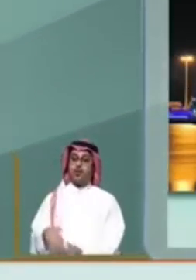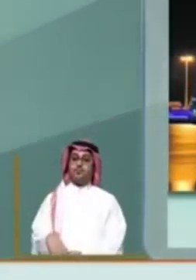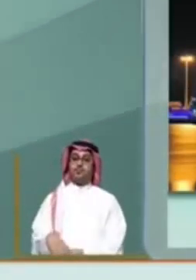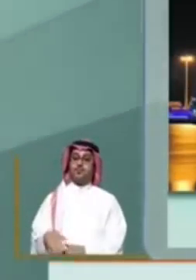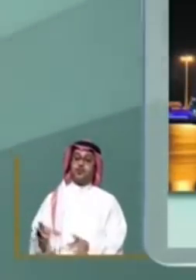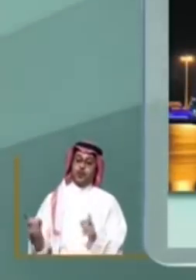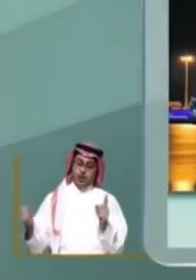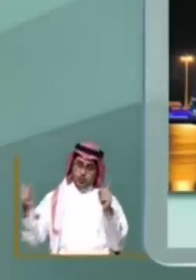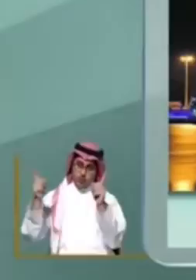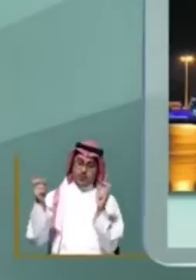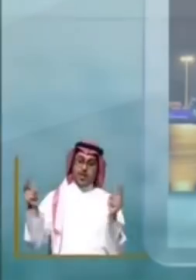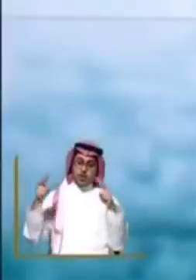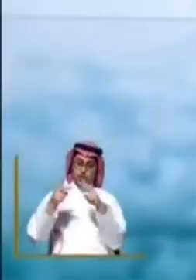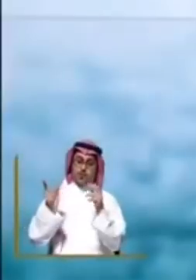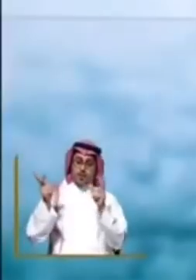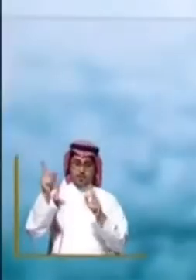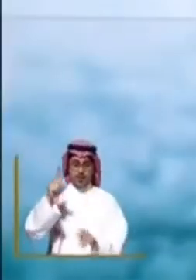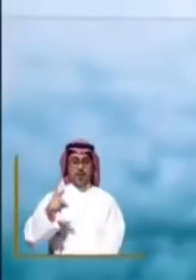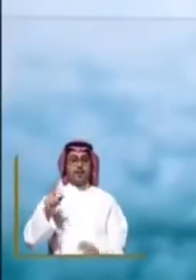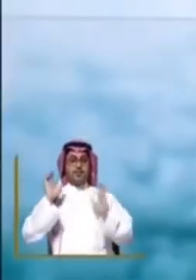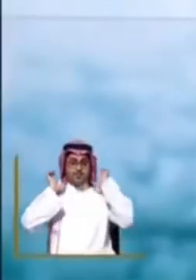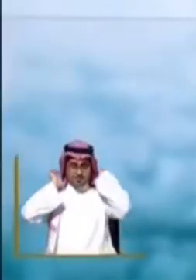لك ونلتقيك على خير إن شاء الله.